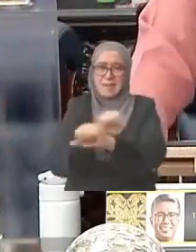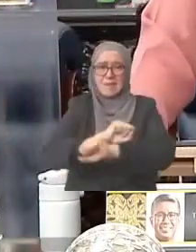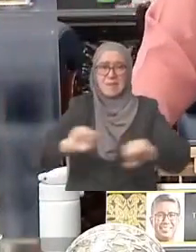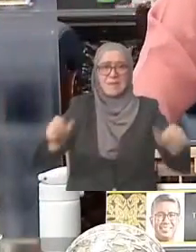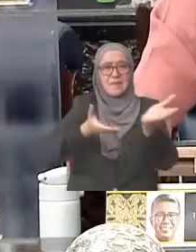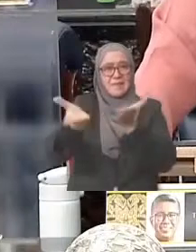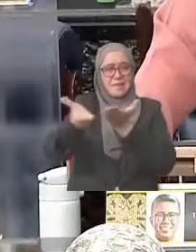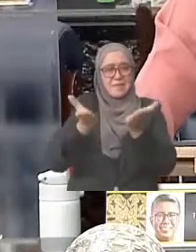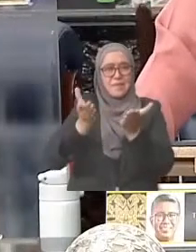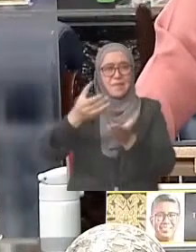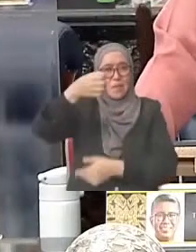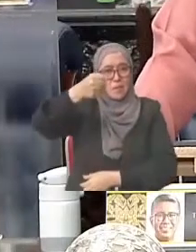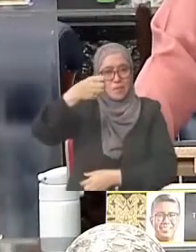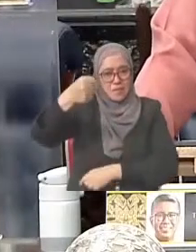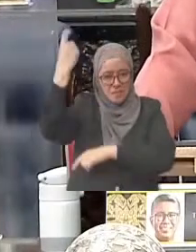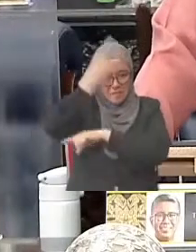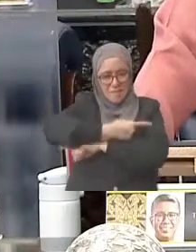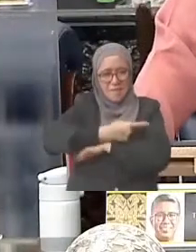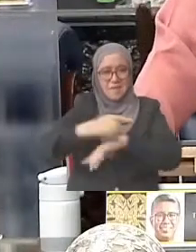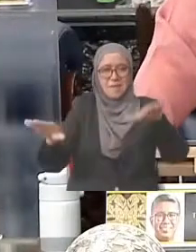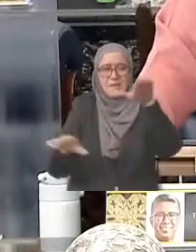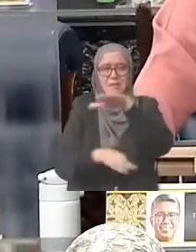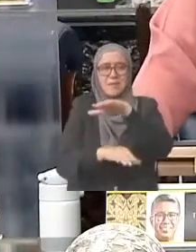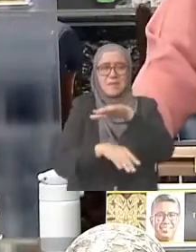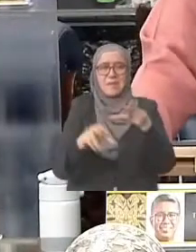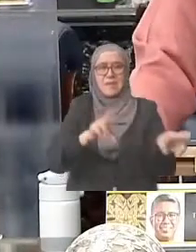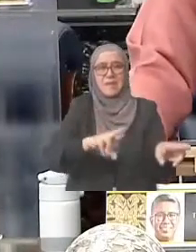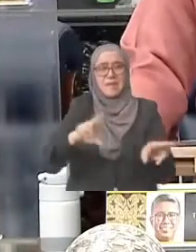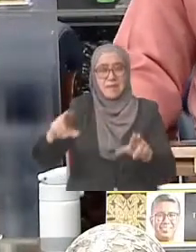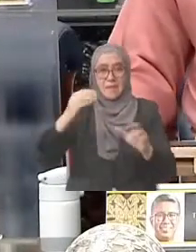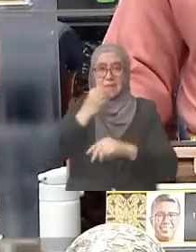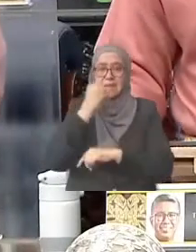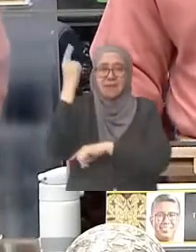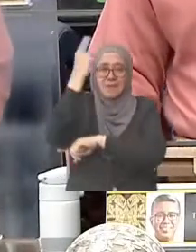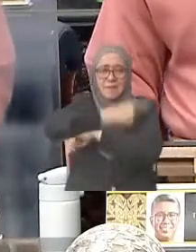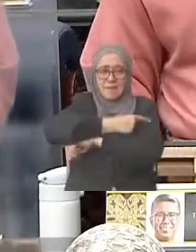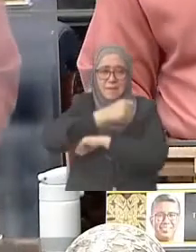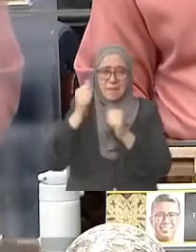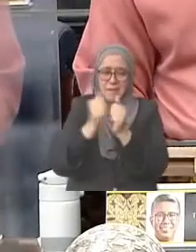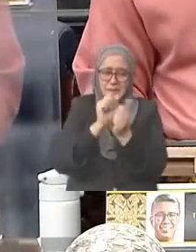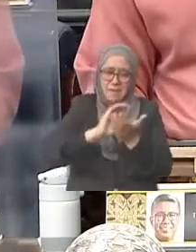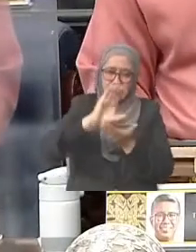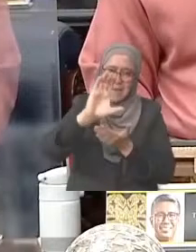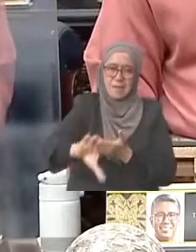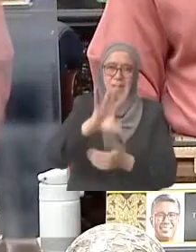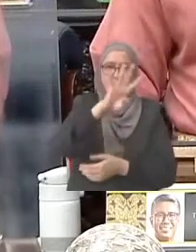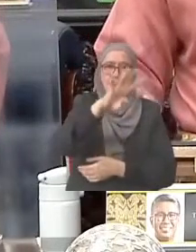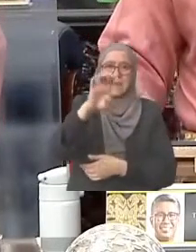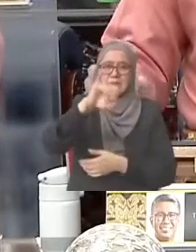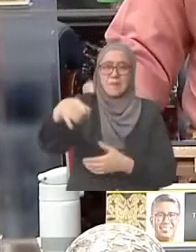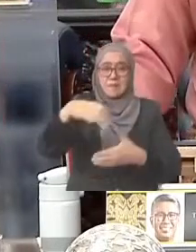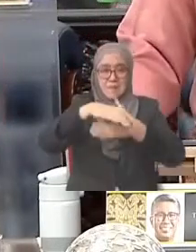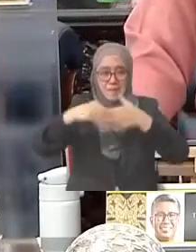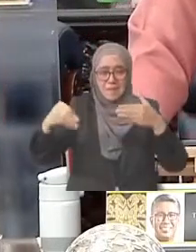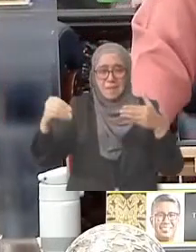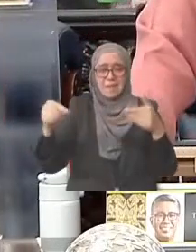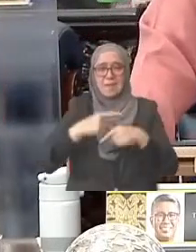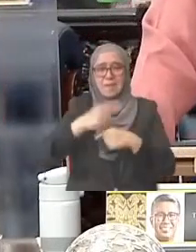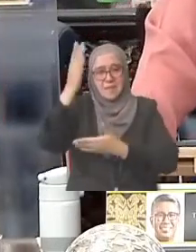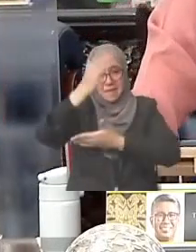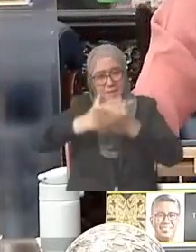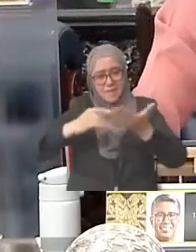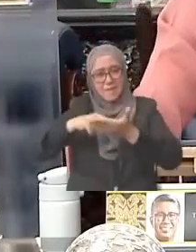di bawah rancangan makanan tambahan dengan kutukan 400 juta Ringgit sebagai perolehan ini akan dihapuskan